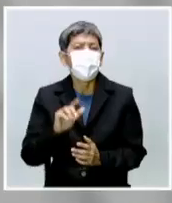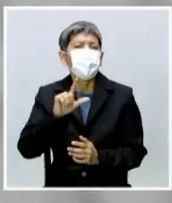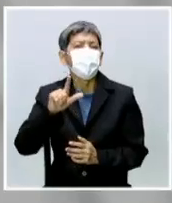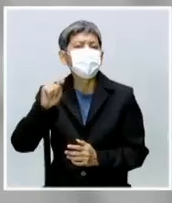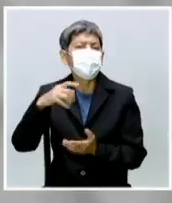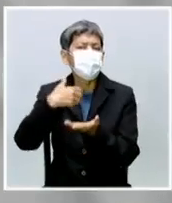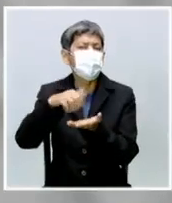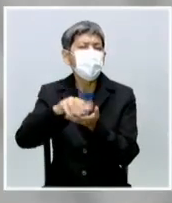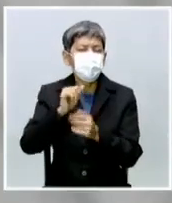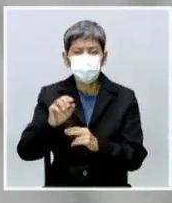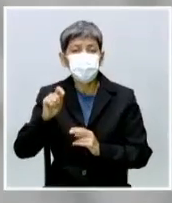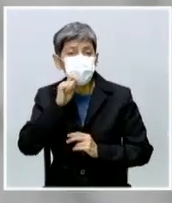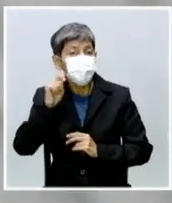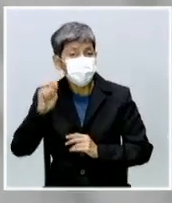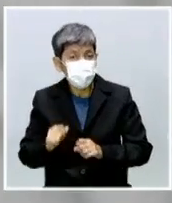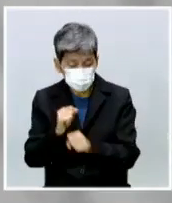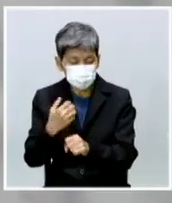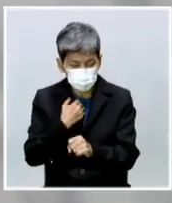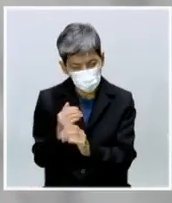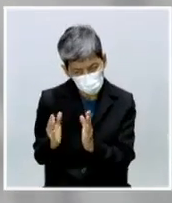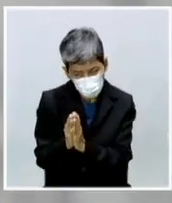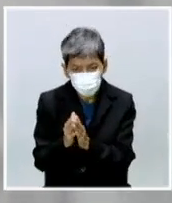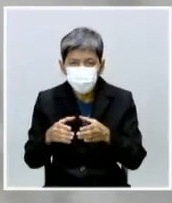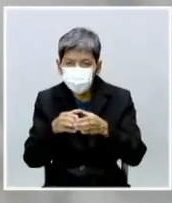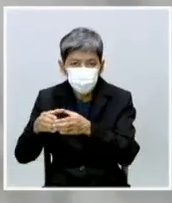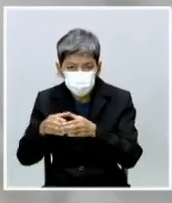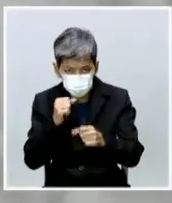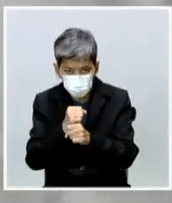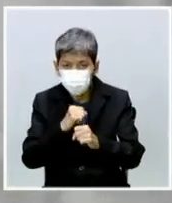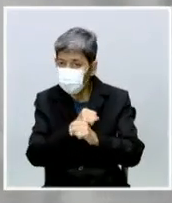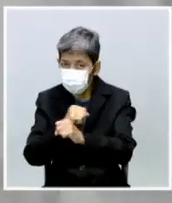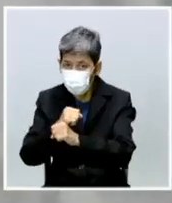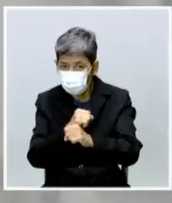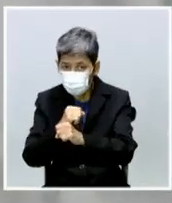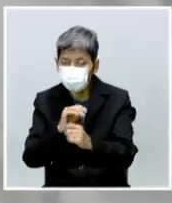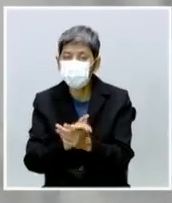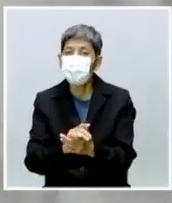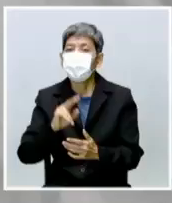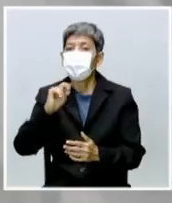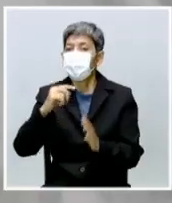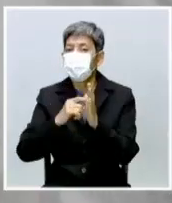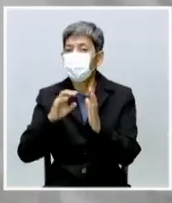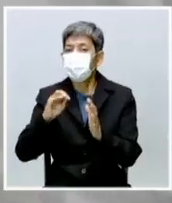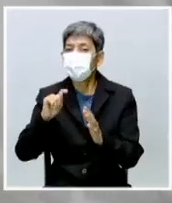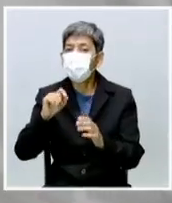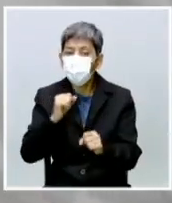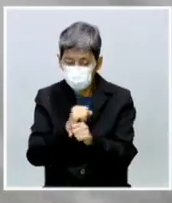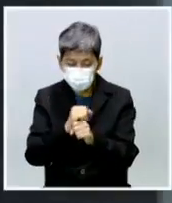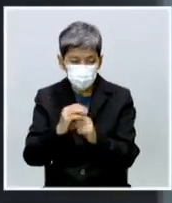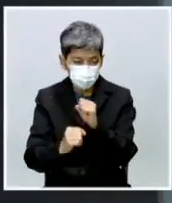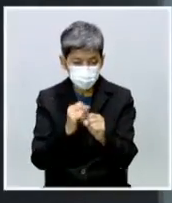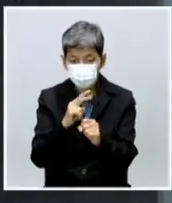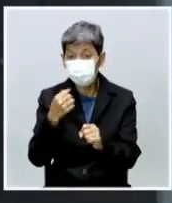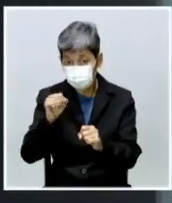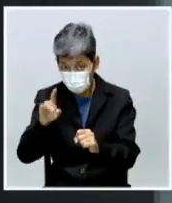เตอร์สรายงานว่ายูเครนซึ่งพยายามจะเข้าร่วมกับองค์การสนธิสัญญาป้องกันแอตแลนติกเหนือหรือนาโต้ตั้งแต่ปี